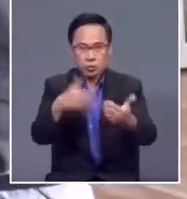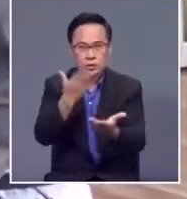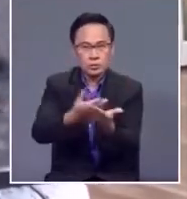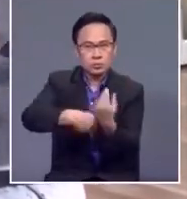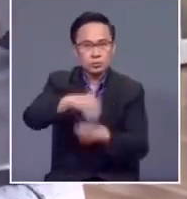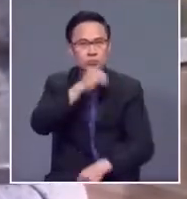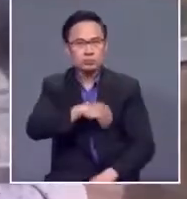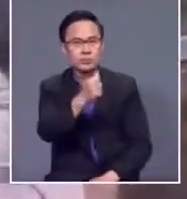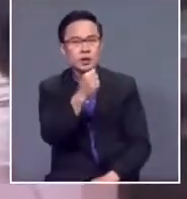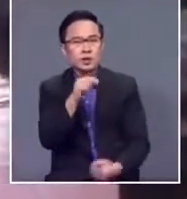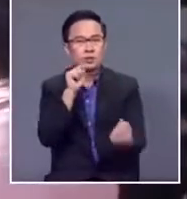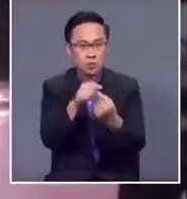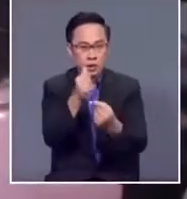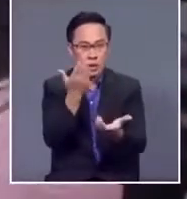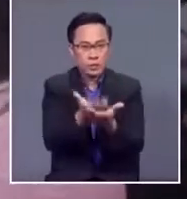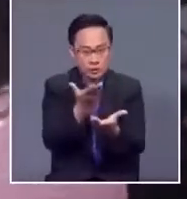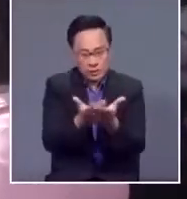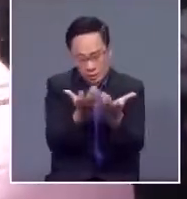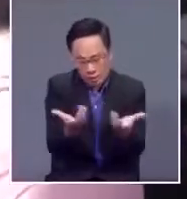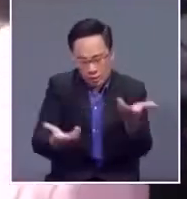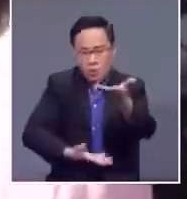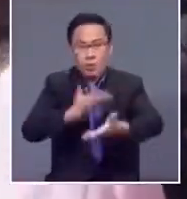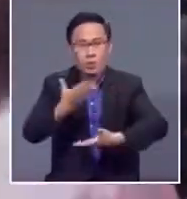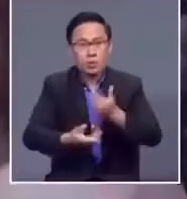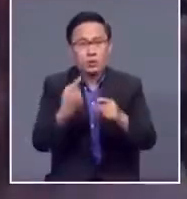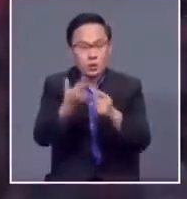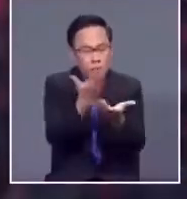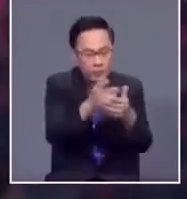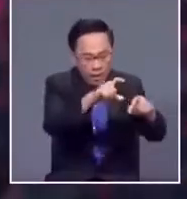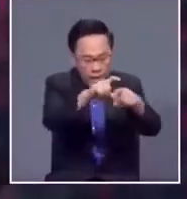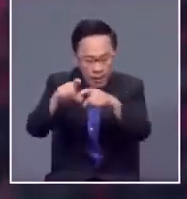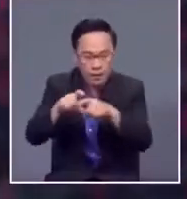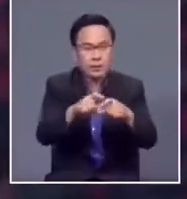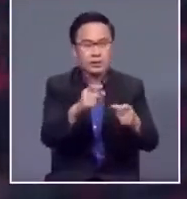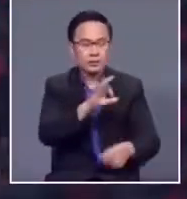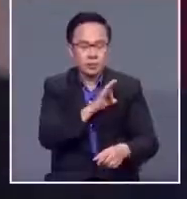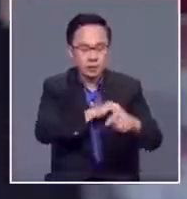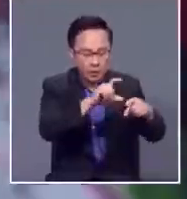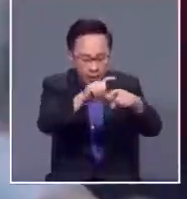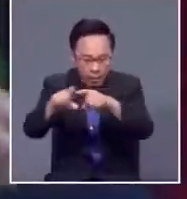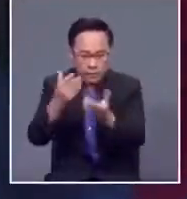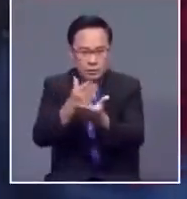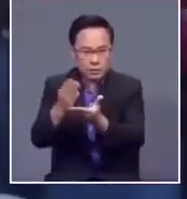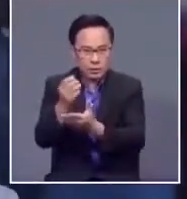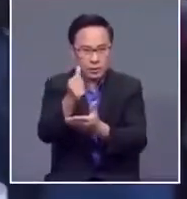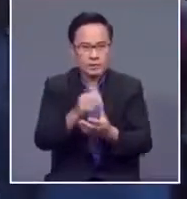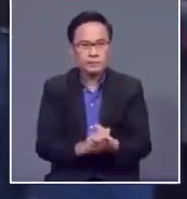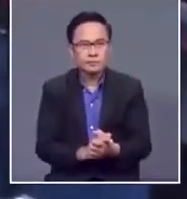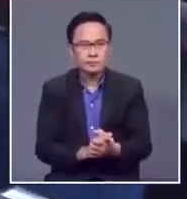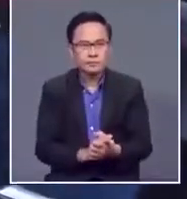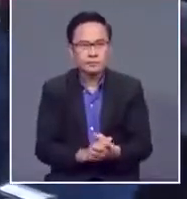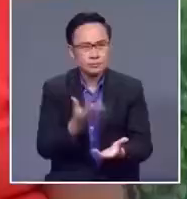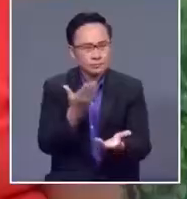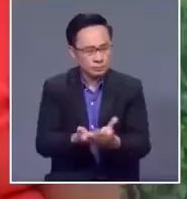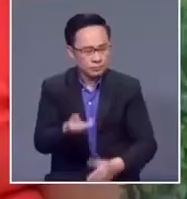งนอกจากนี้เม็ดเงินจากการจำหน่ายผลิตภัณฑ์ยังถูกปันผลให้กับสมาชิกทุกคนอีกด้วย มีรายได้เสริมดีมากเลย